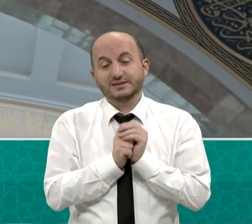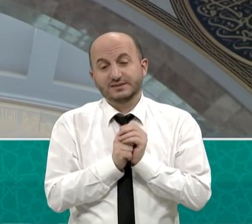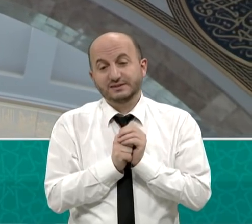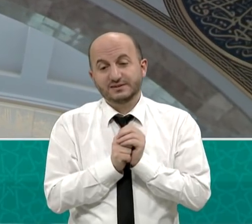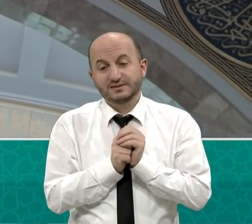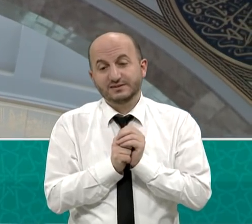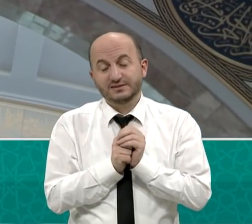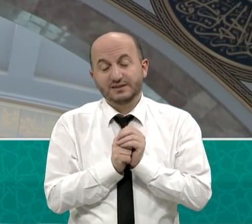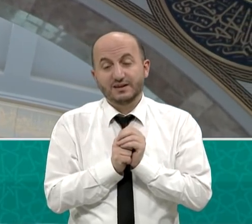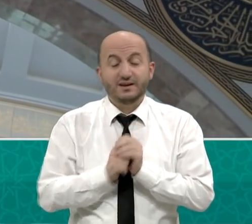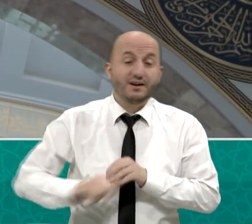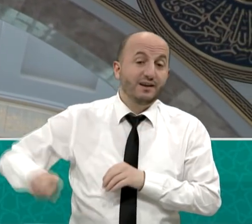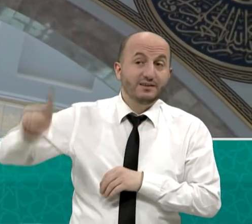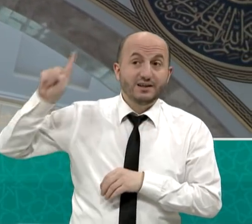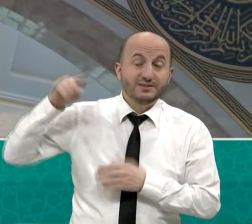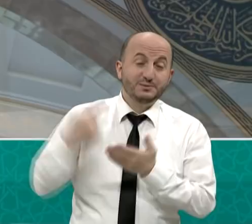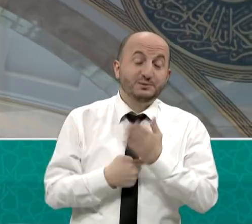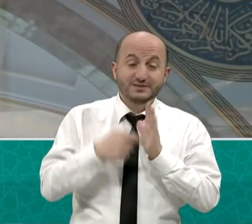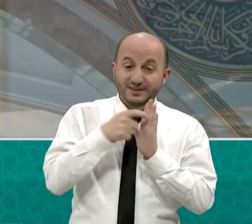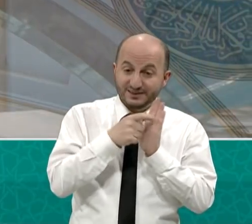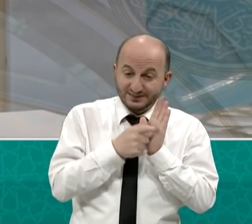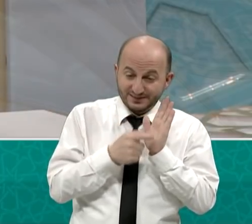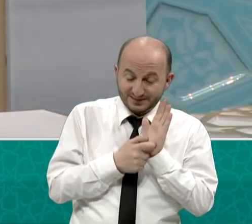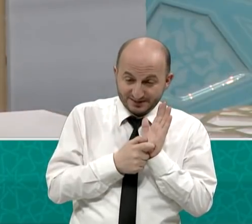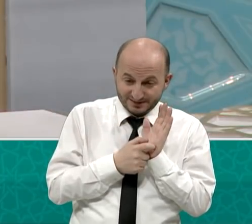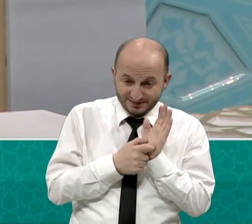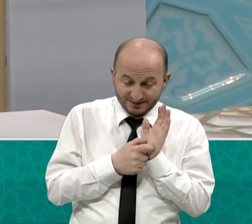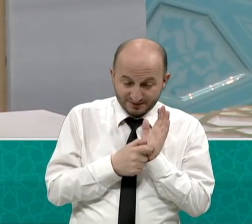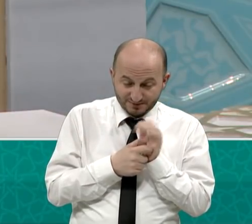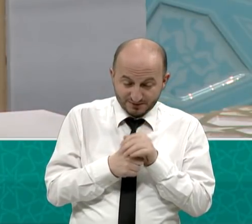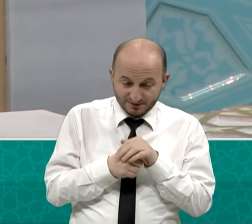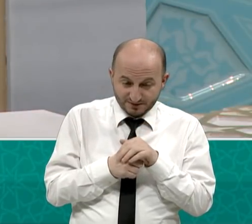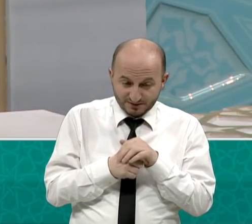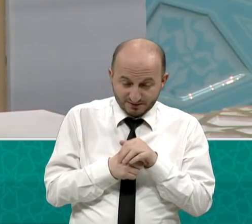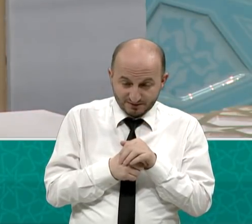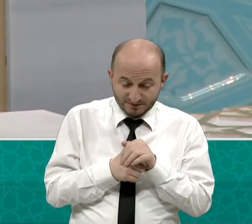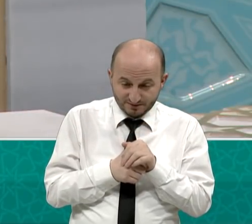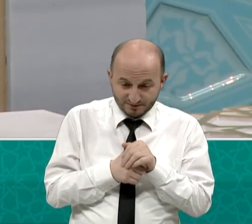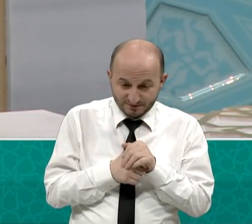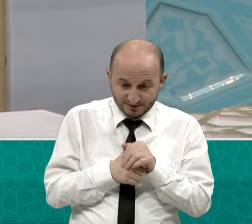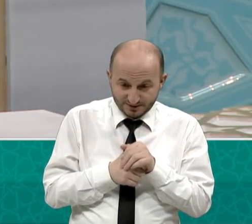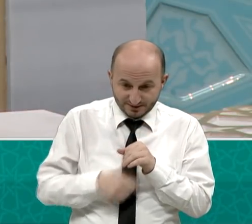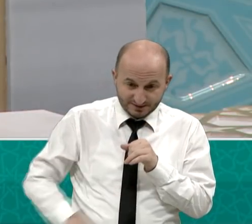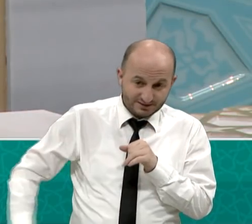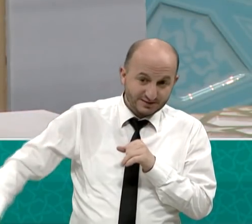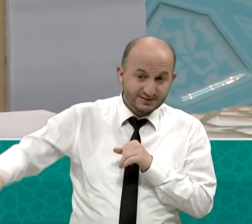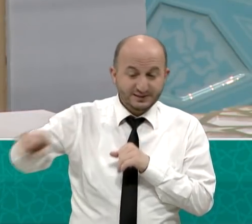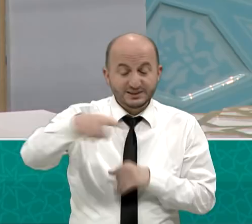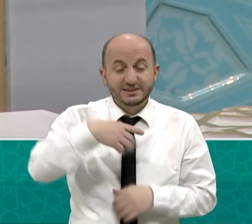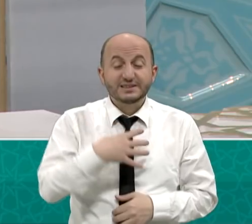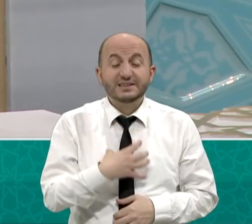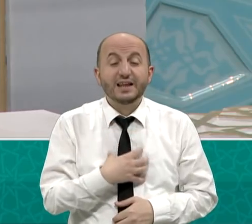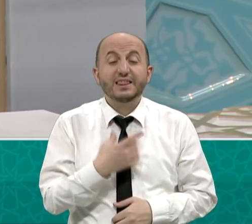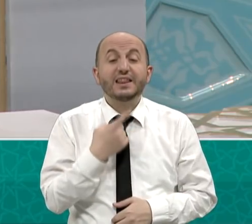ayatihi o Allah'ın ayetlerindendir. En halakakum min enfusikum ezvacen. Sizin kendi